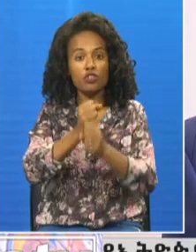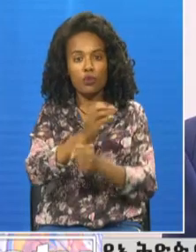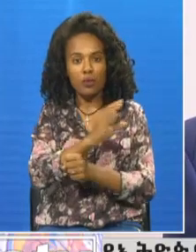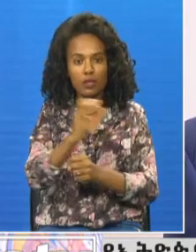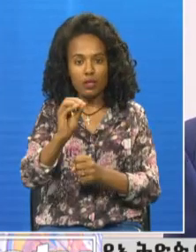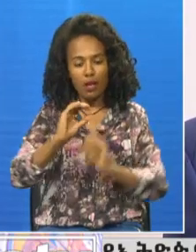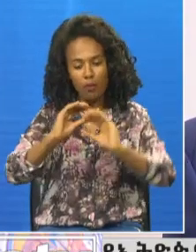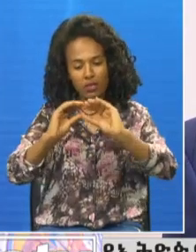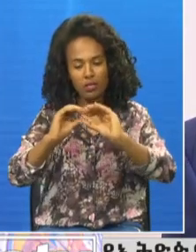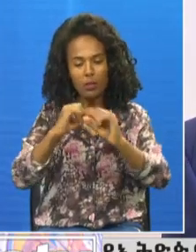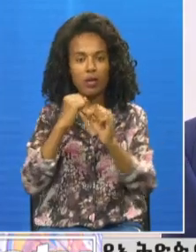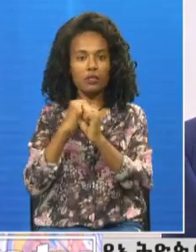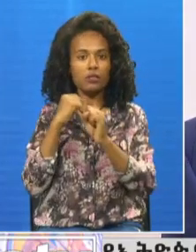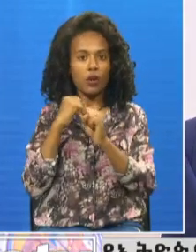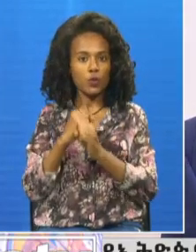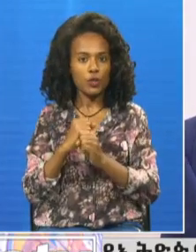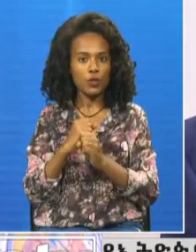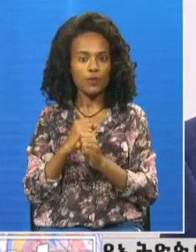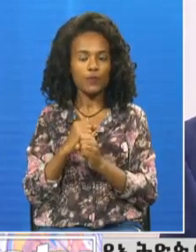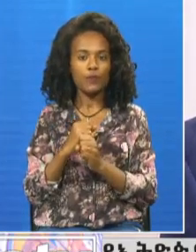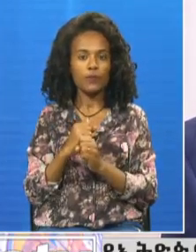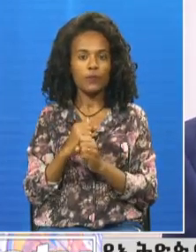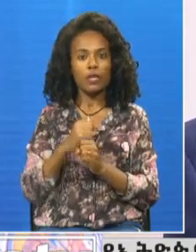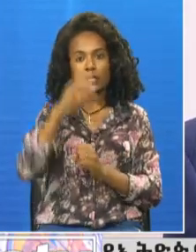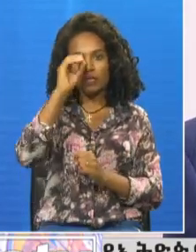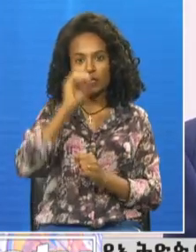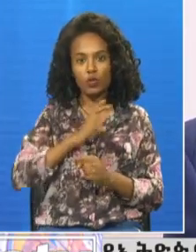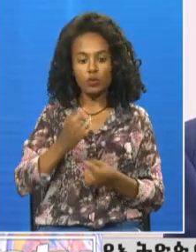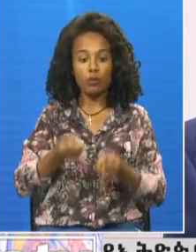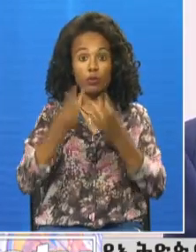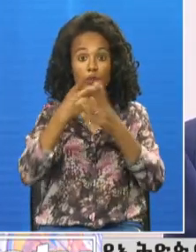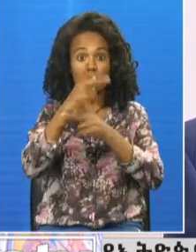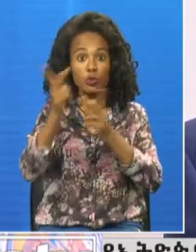80 የግልና የመንግስት የጤና አገልግሎት